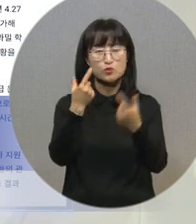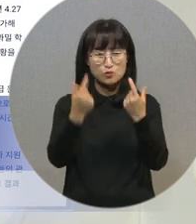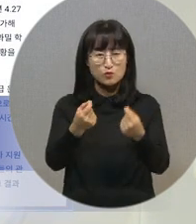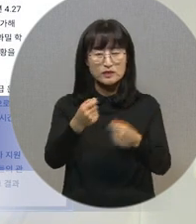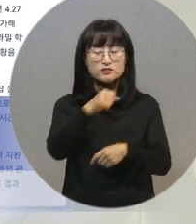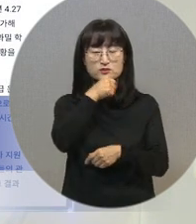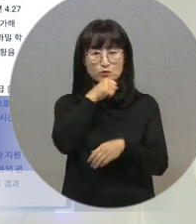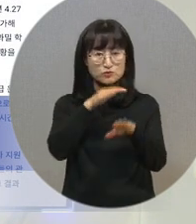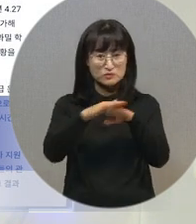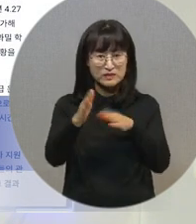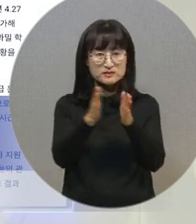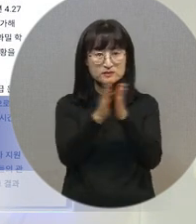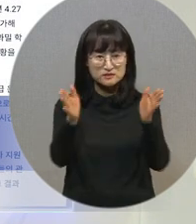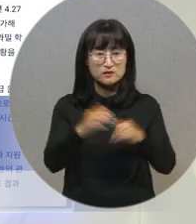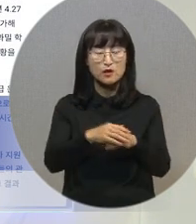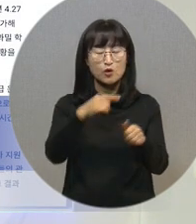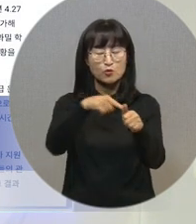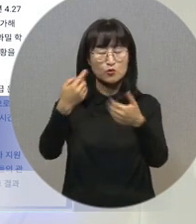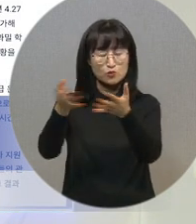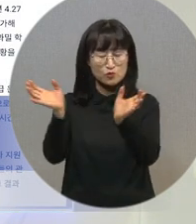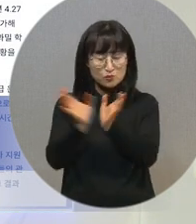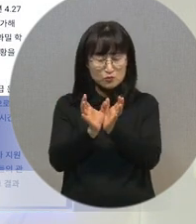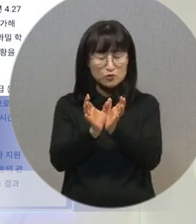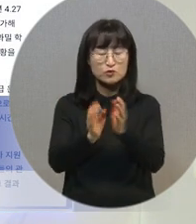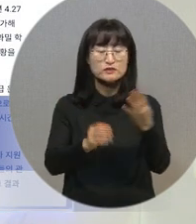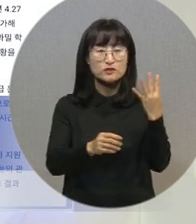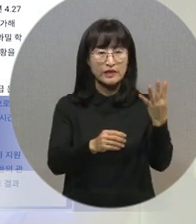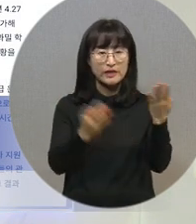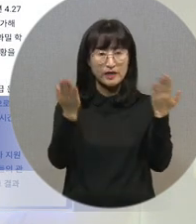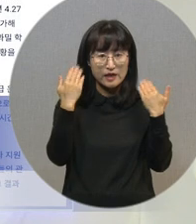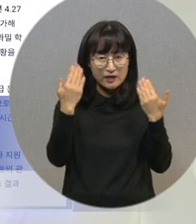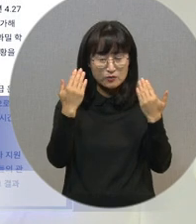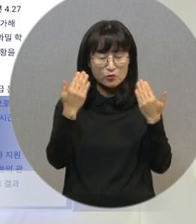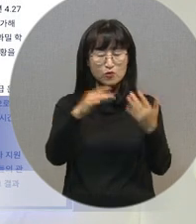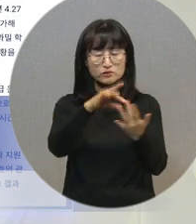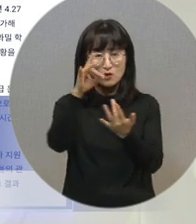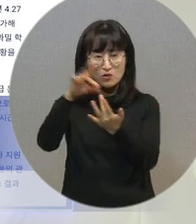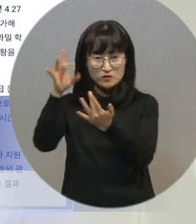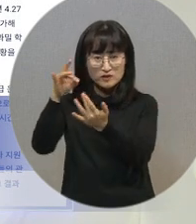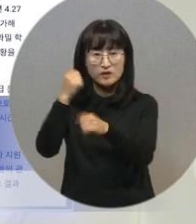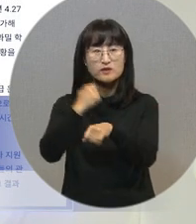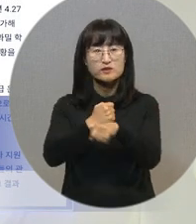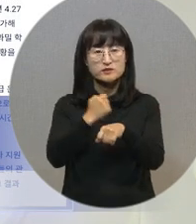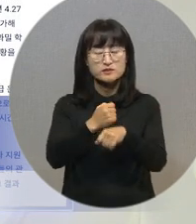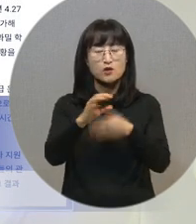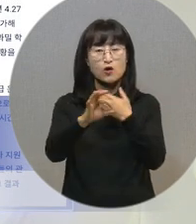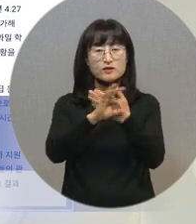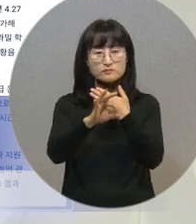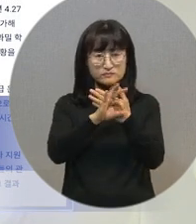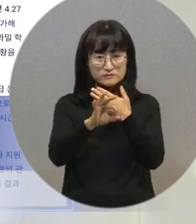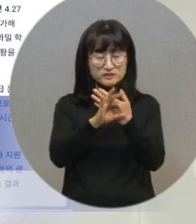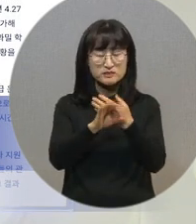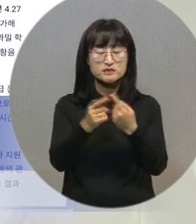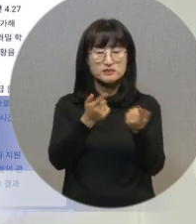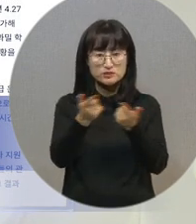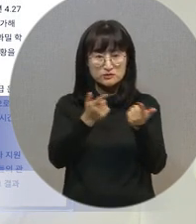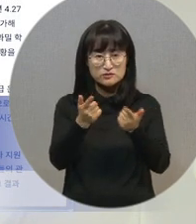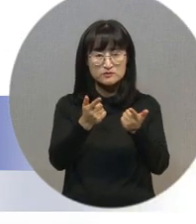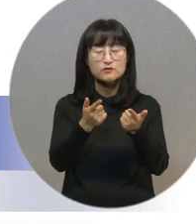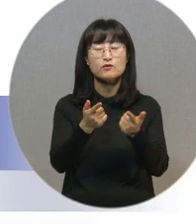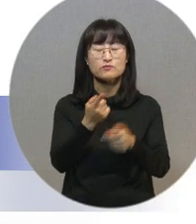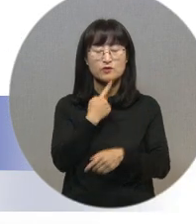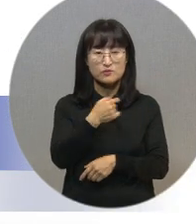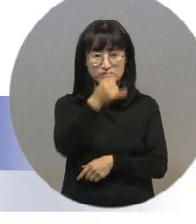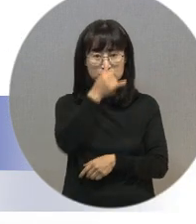그간 교육부는 전국의 특수학교 중네 개에서 다섯 개 특수학교를 선정해이 시범학교로 운영한 바